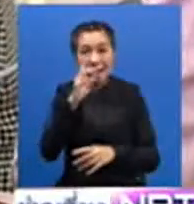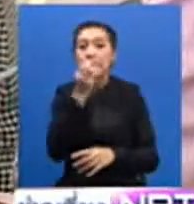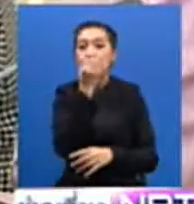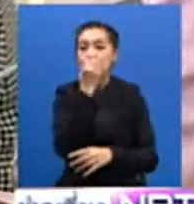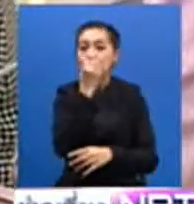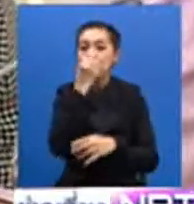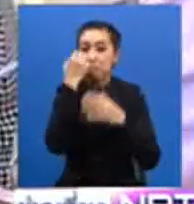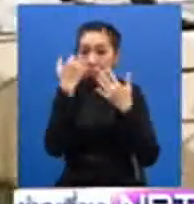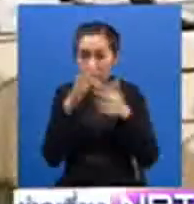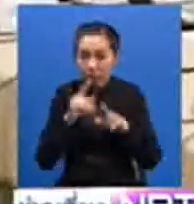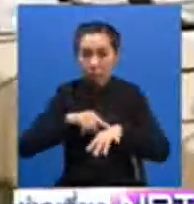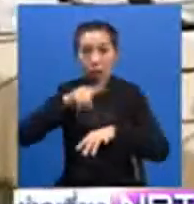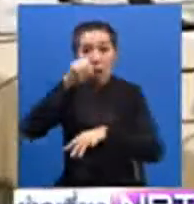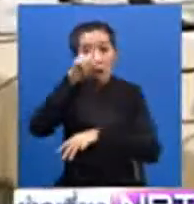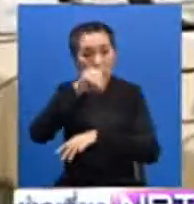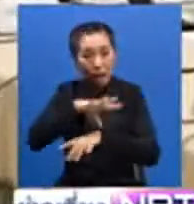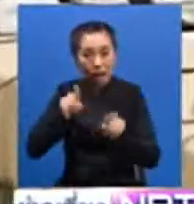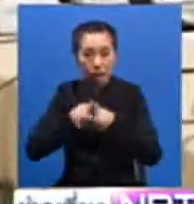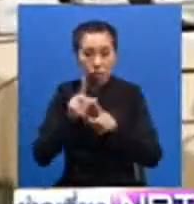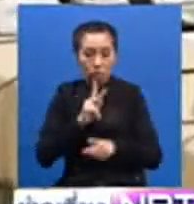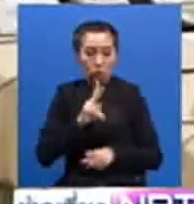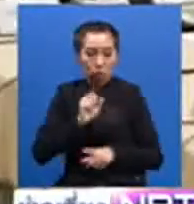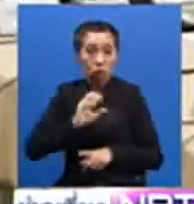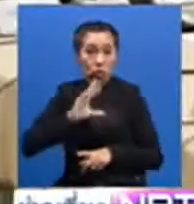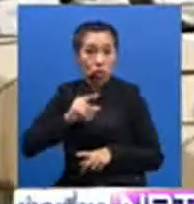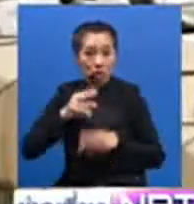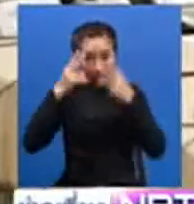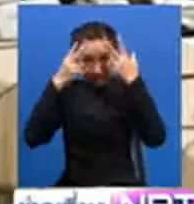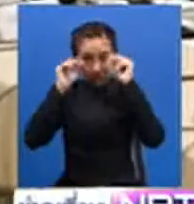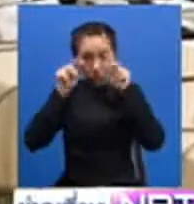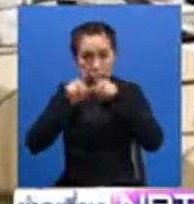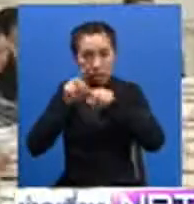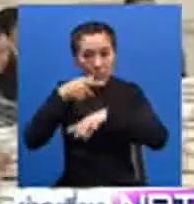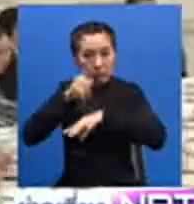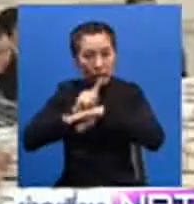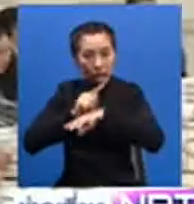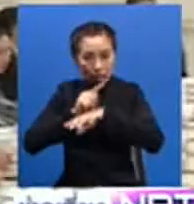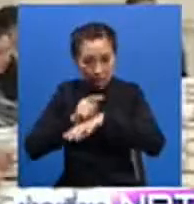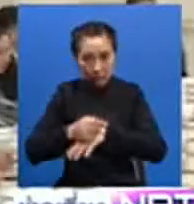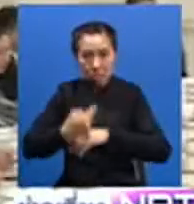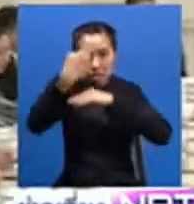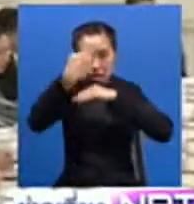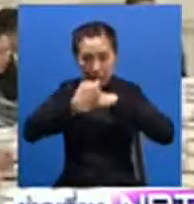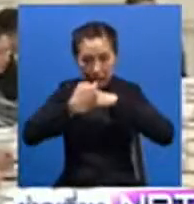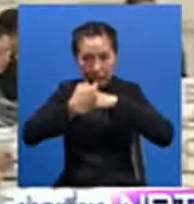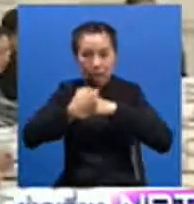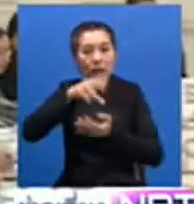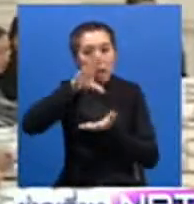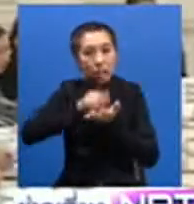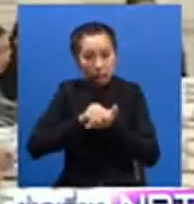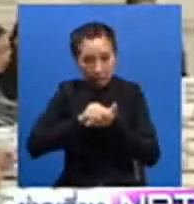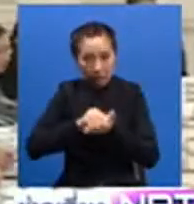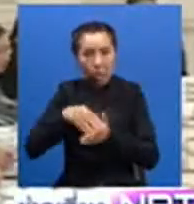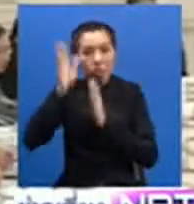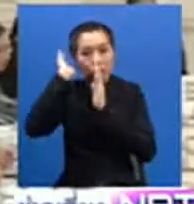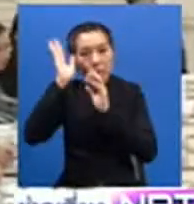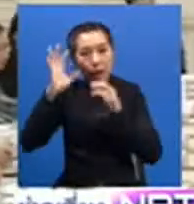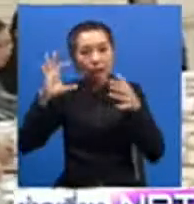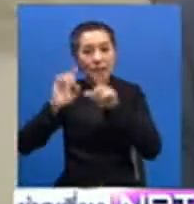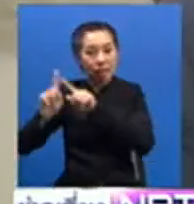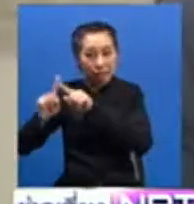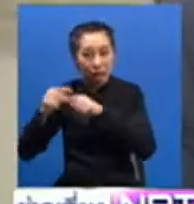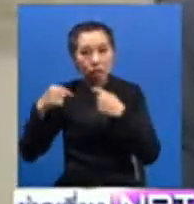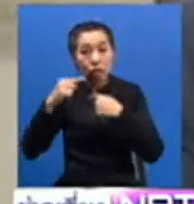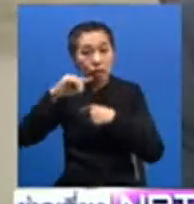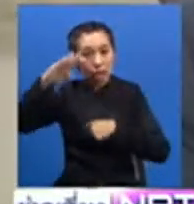บ่ายนายกรัฐมนตรีในฐานะหัวหน้าคสอ.จะบันทึกเทปรายการคืนความสุขให้คนในชาติที่กองบัญชาการกอง